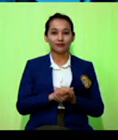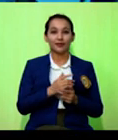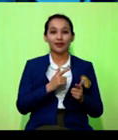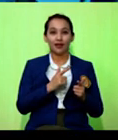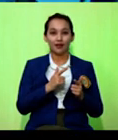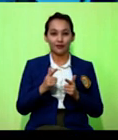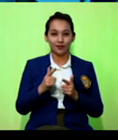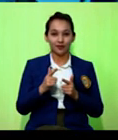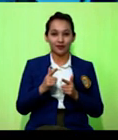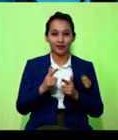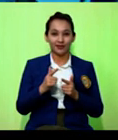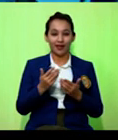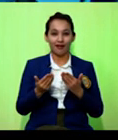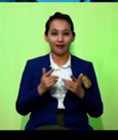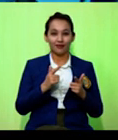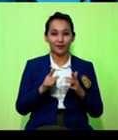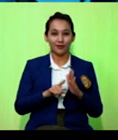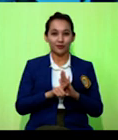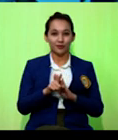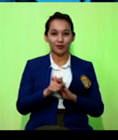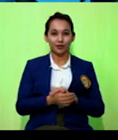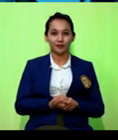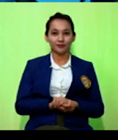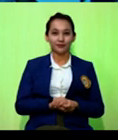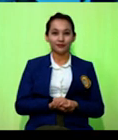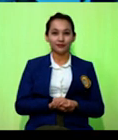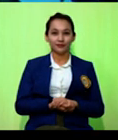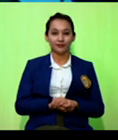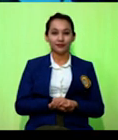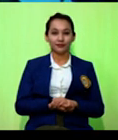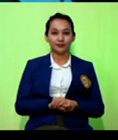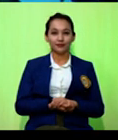mısınız? Unday bo'lsa, boshladik.